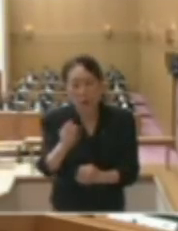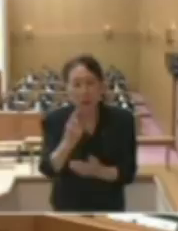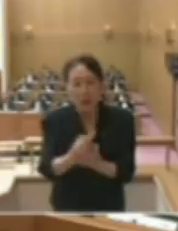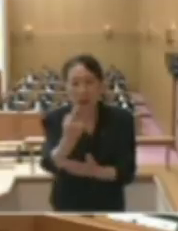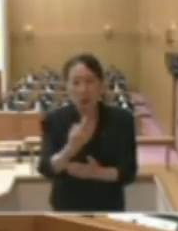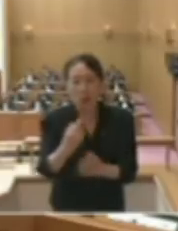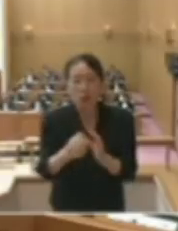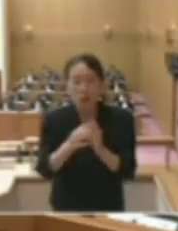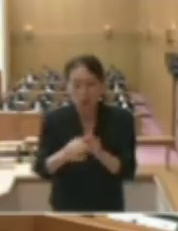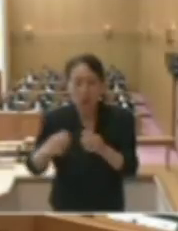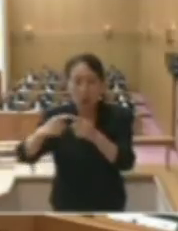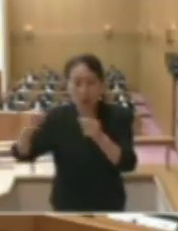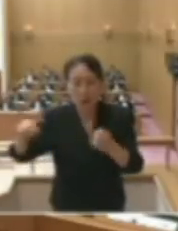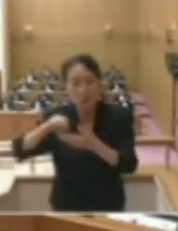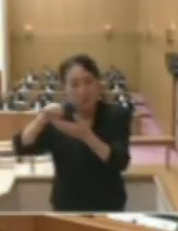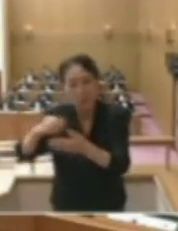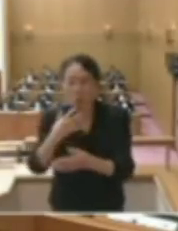それ、対するコメントください。